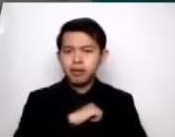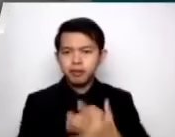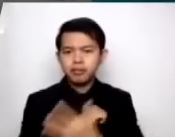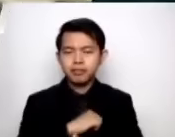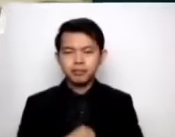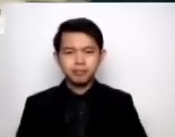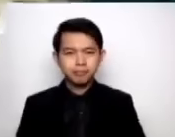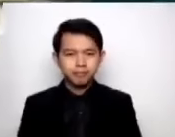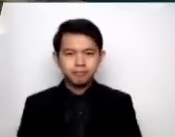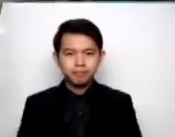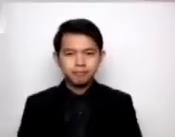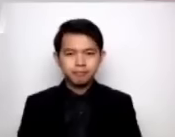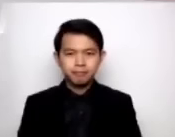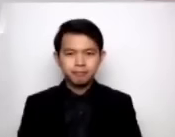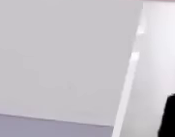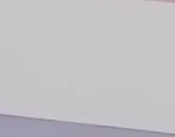News.